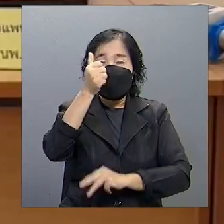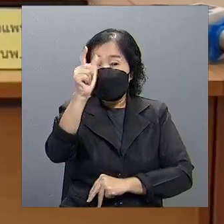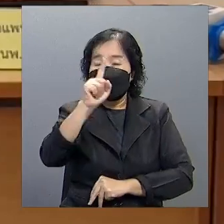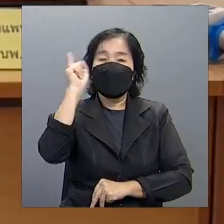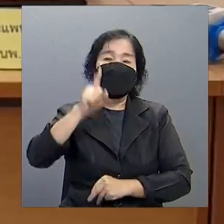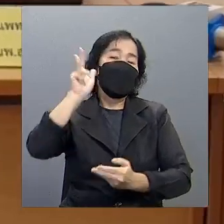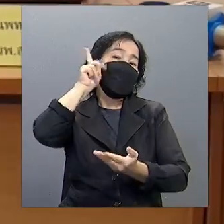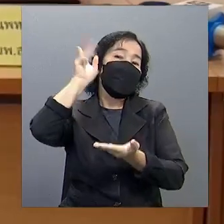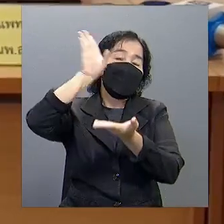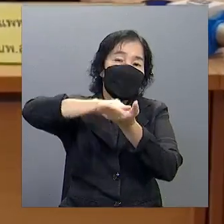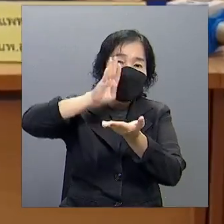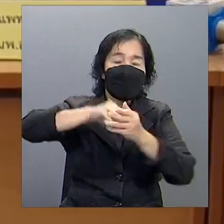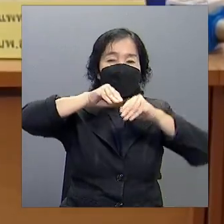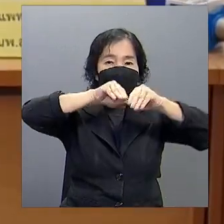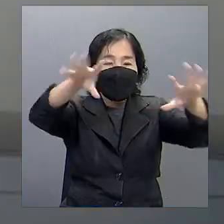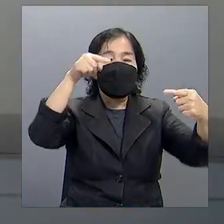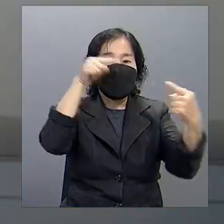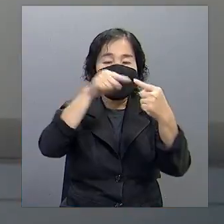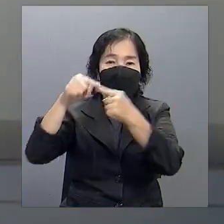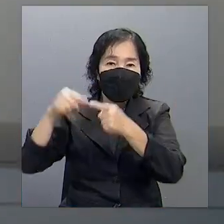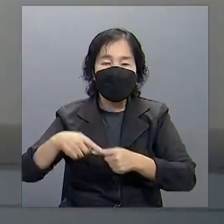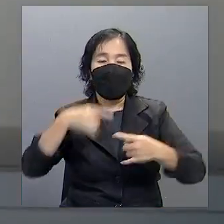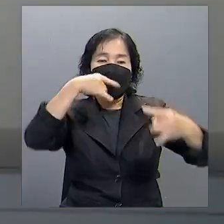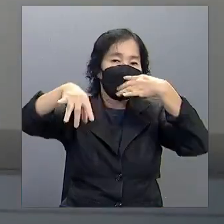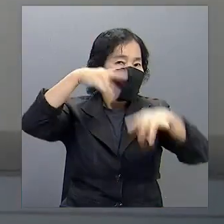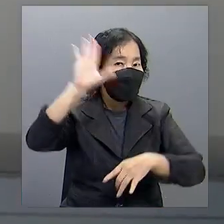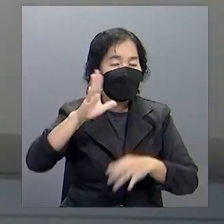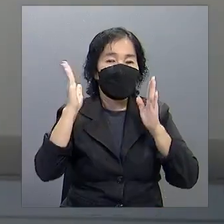วนทันท่วงทีและไม่ตื่นตระหนกจะทำให้เรา